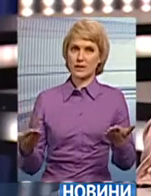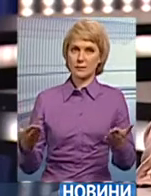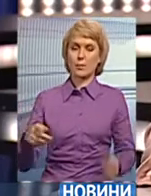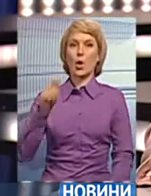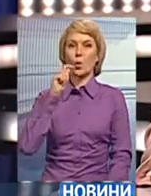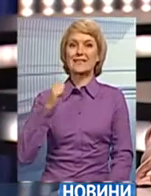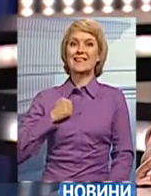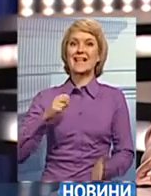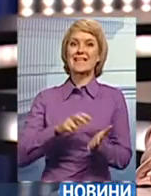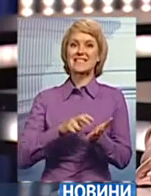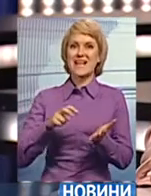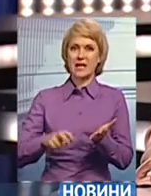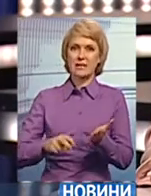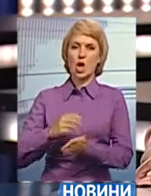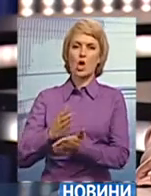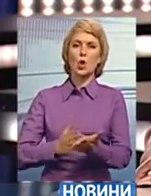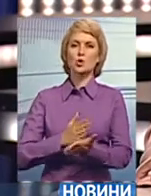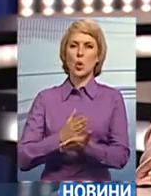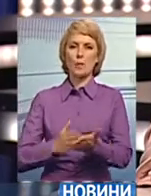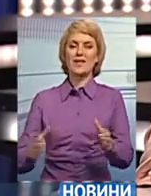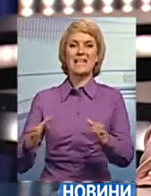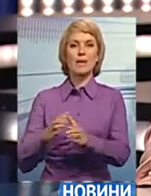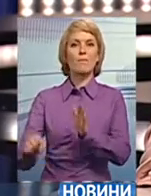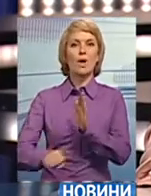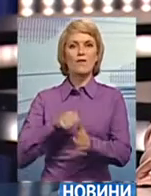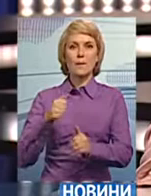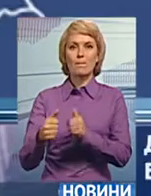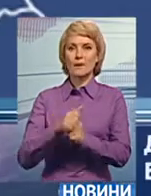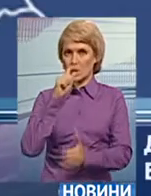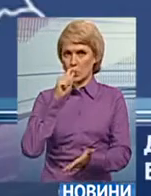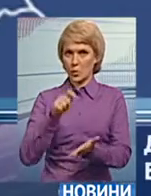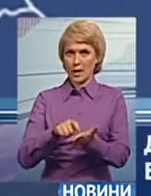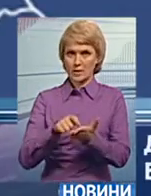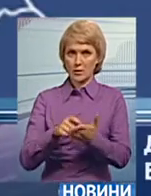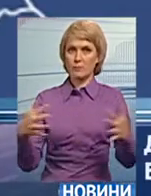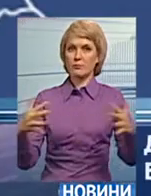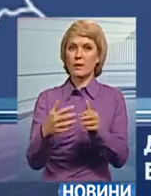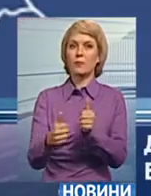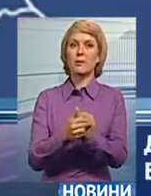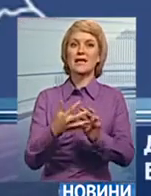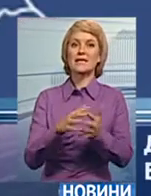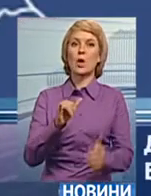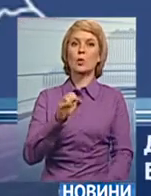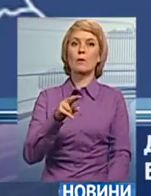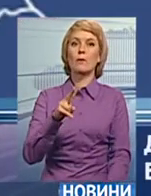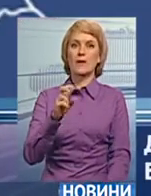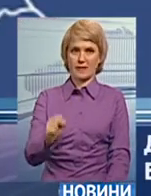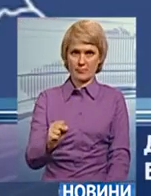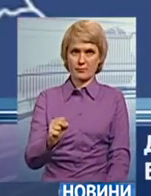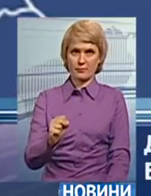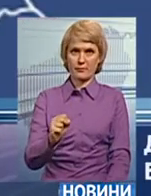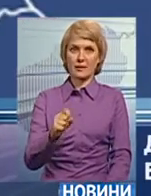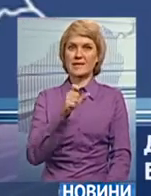Українські десантники розгромили загін бойовиків під Луганськом. Аеромобільна бригада прийняла бій поблизу села Успенка, це Латугінський